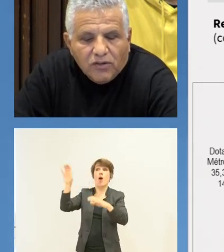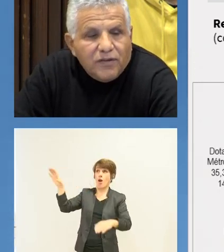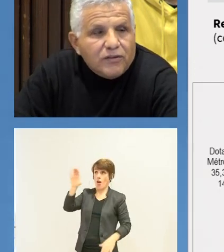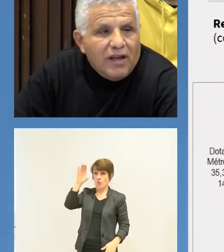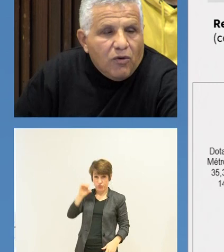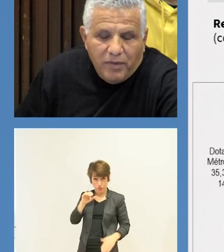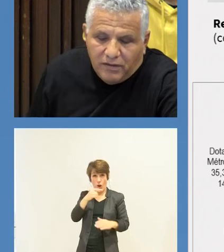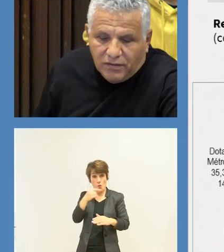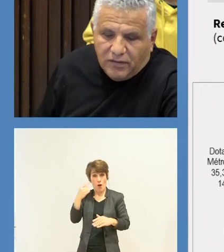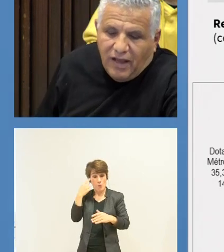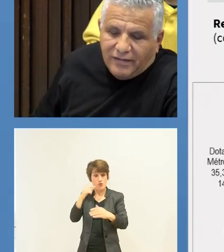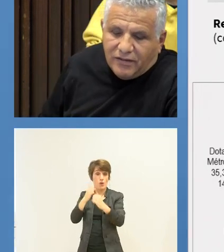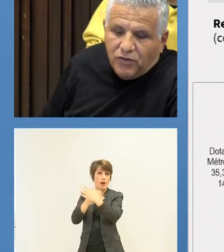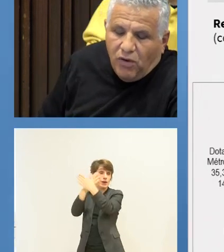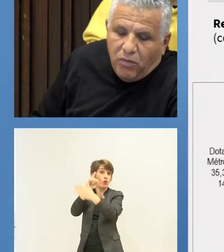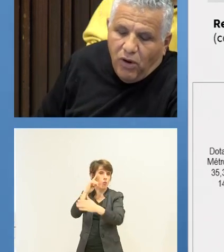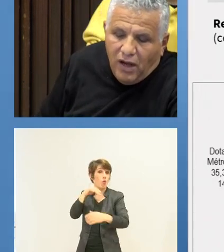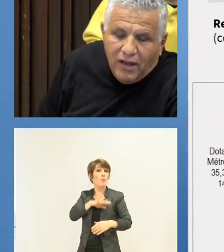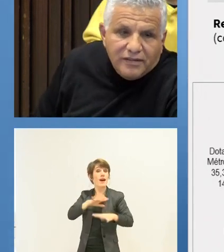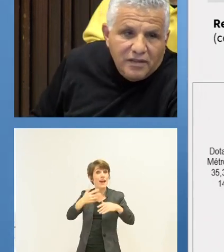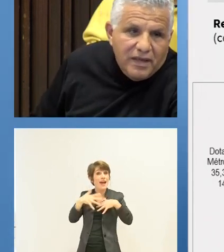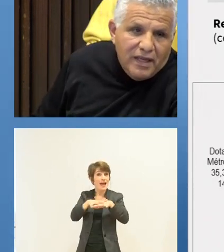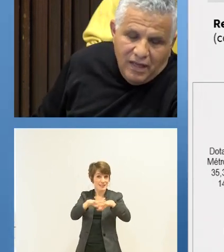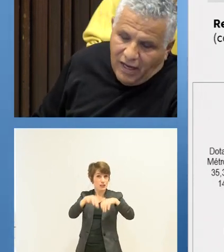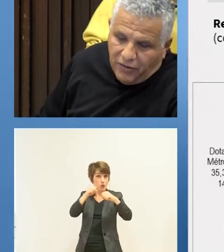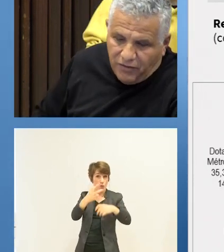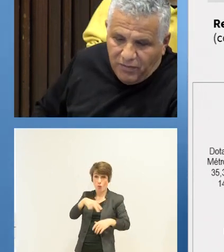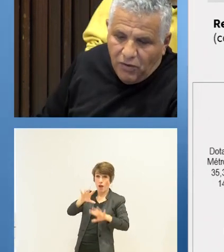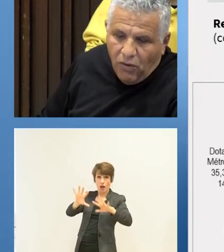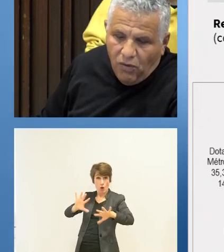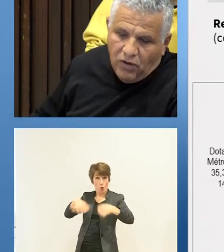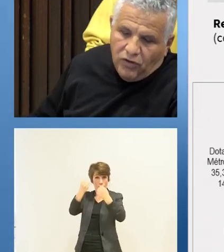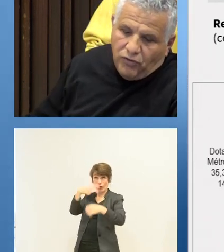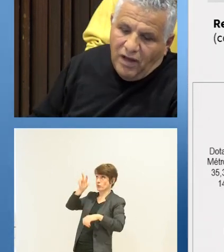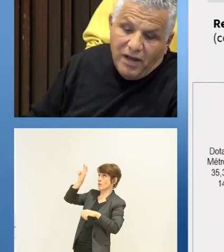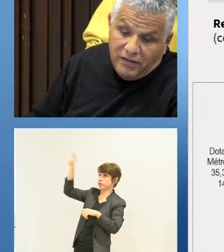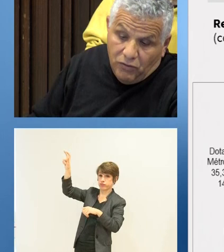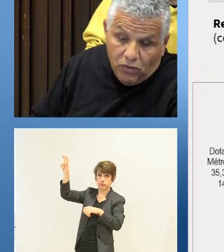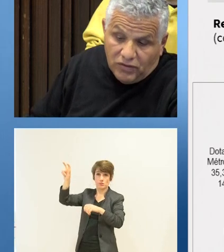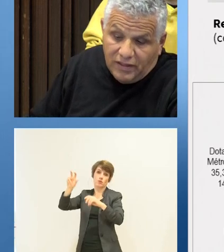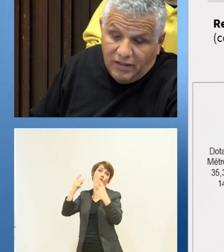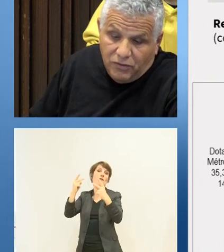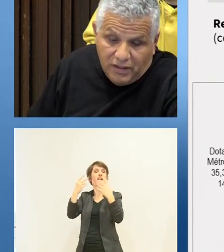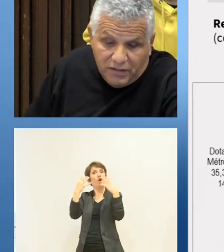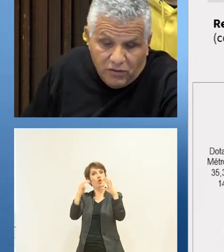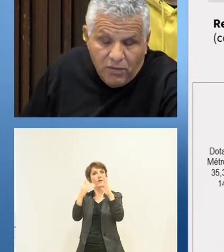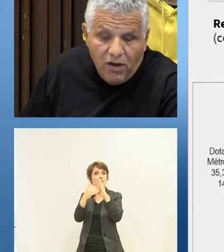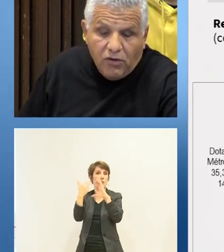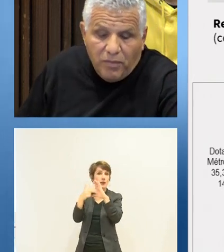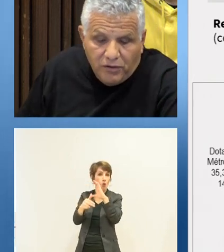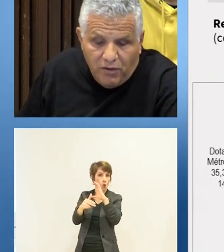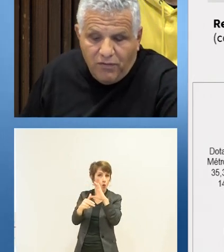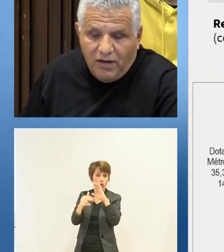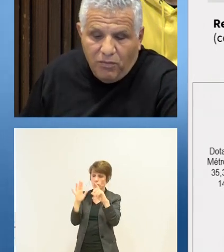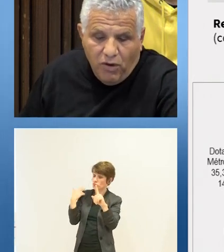liée au transfert de la compétence assertion emplois estimée à 900 milles euros sur la base des coûts constatés du service comme un